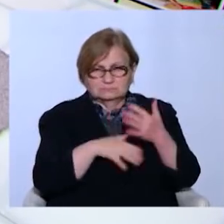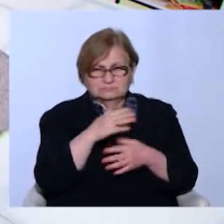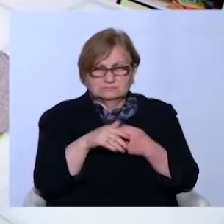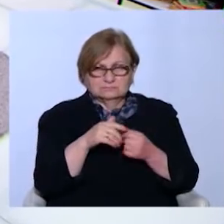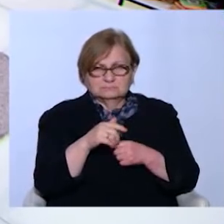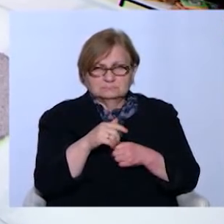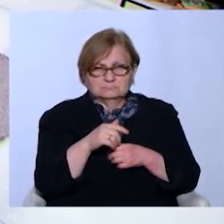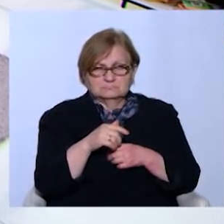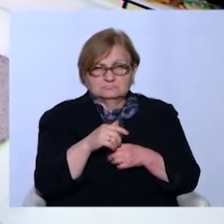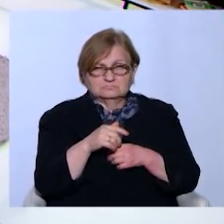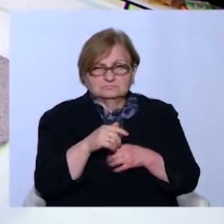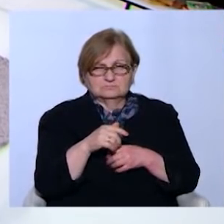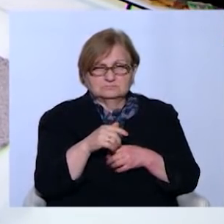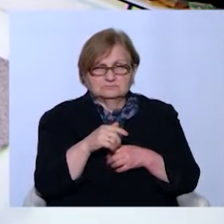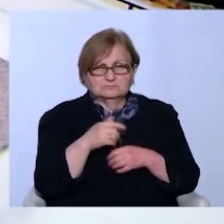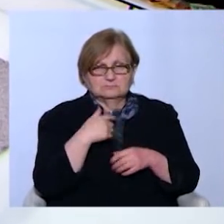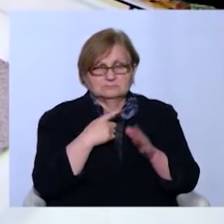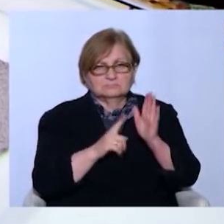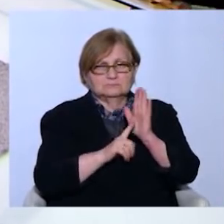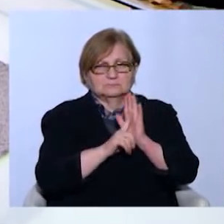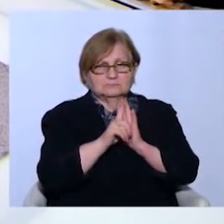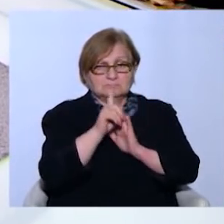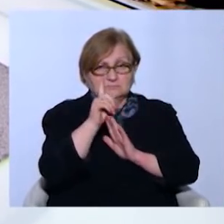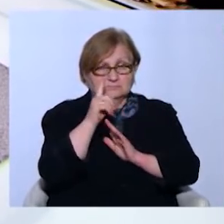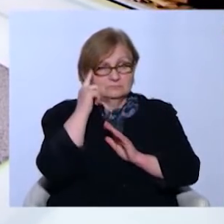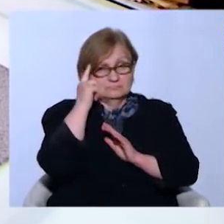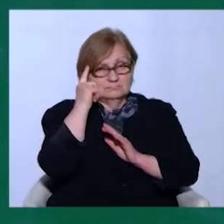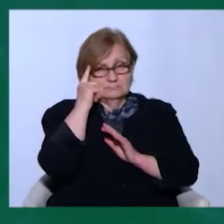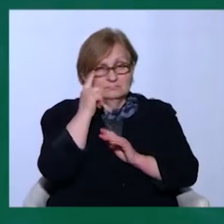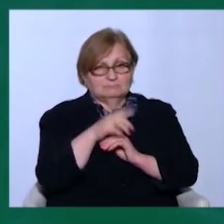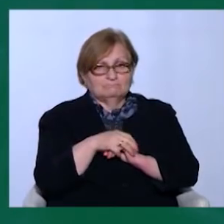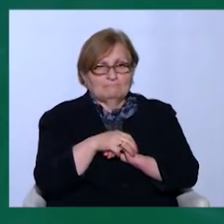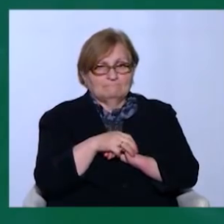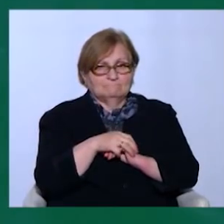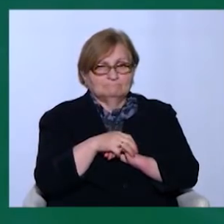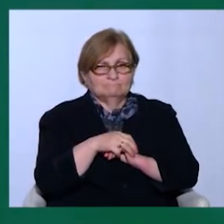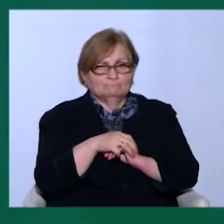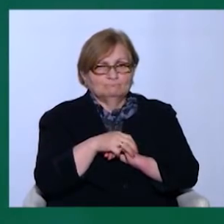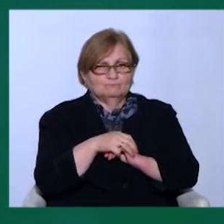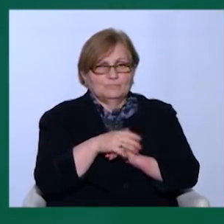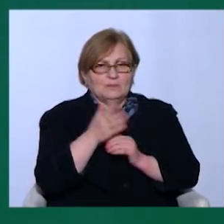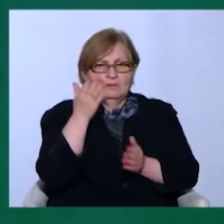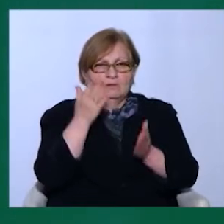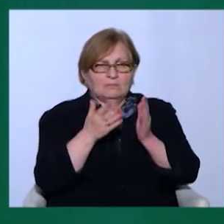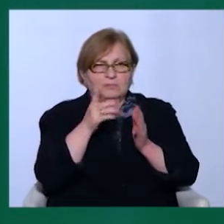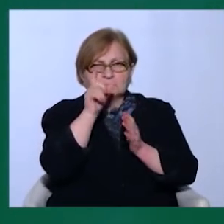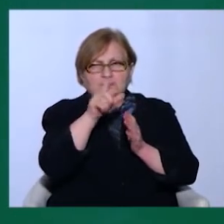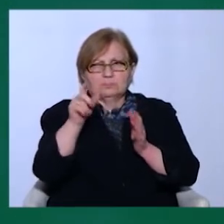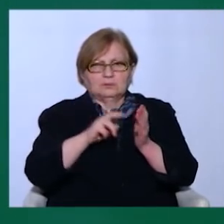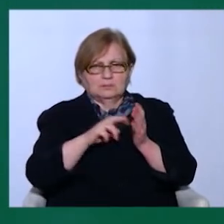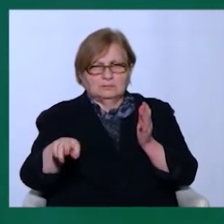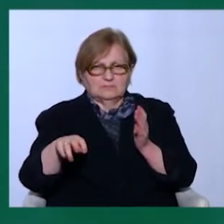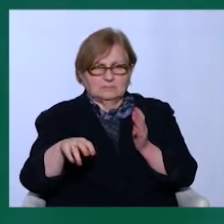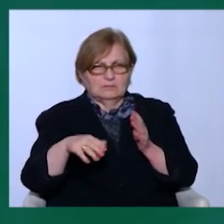მე თავიდან დავიწყე ფიქრი, ალბათ მგზავრები ჩამოსვა და